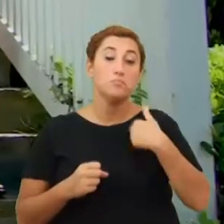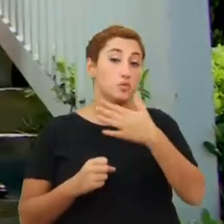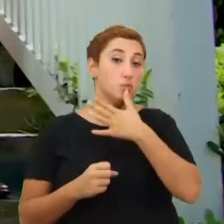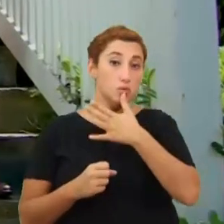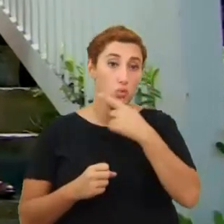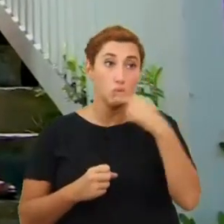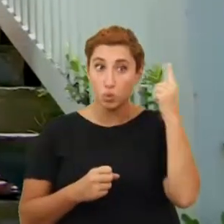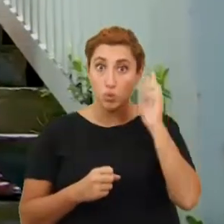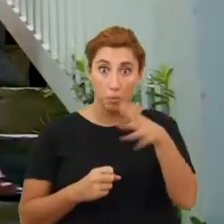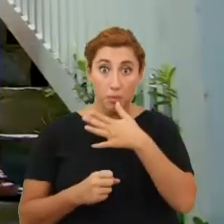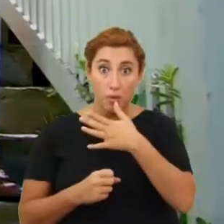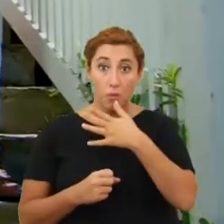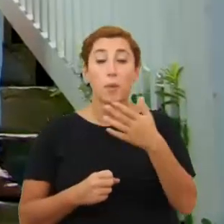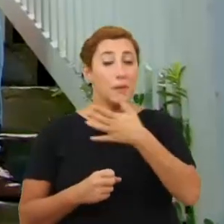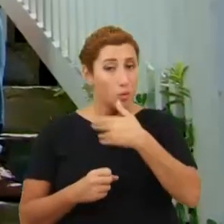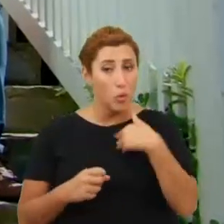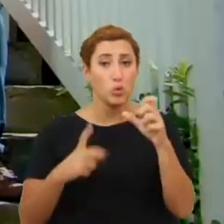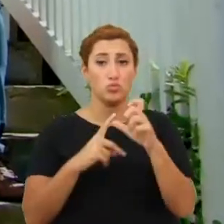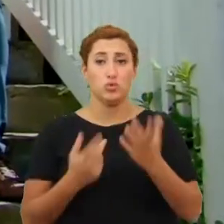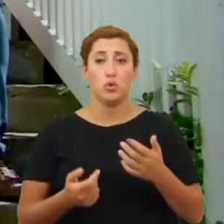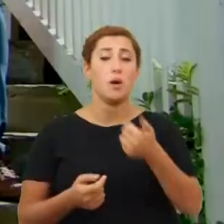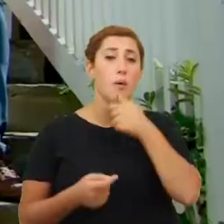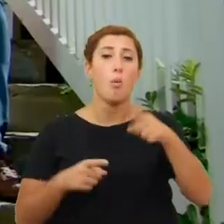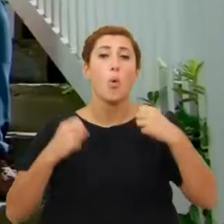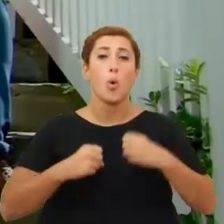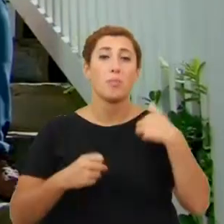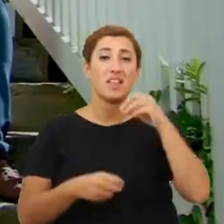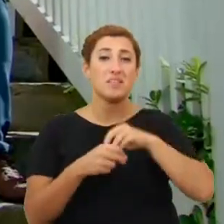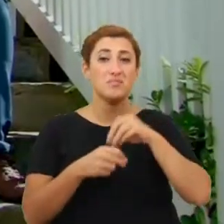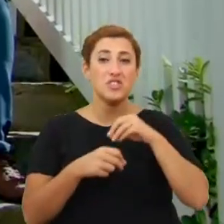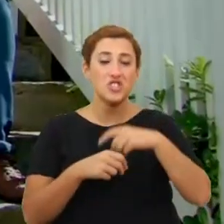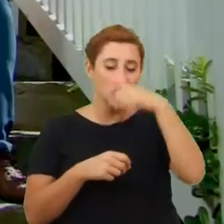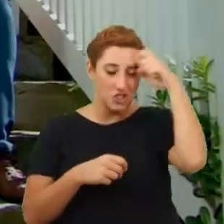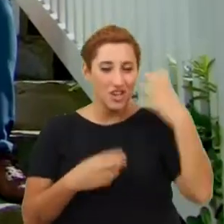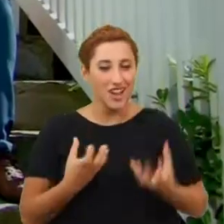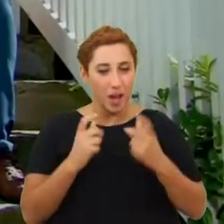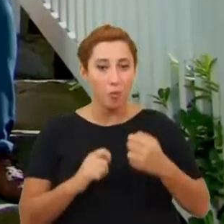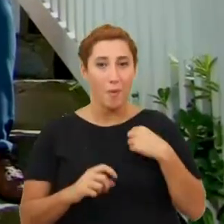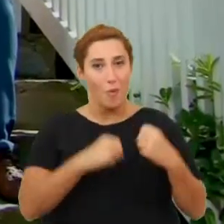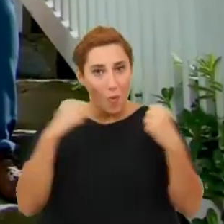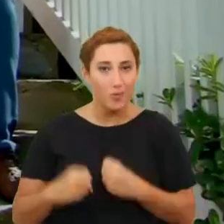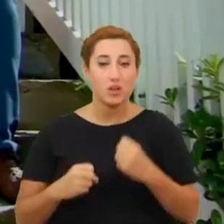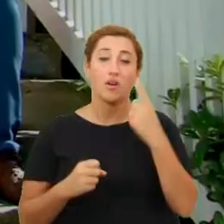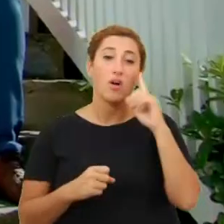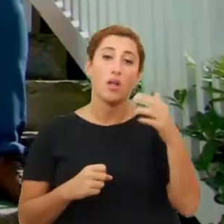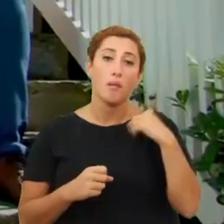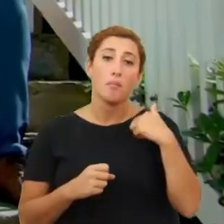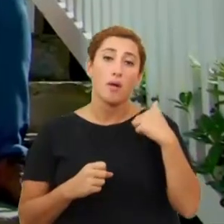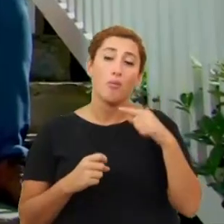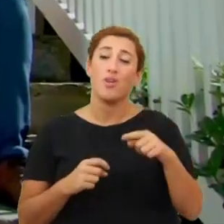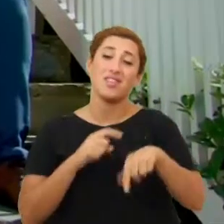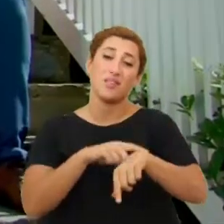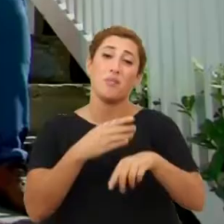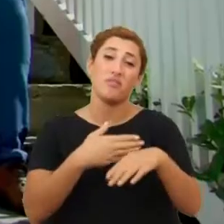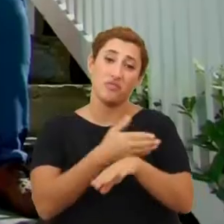diyorlar, biliyor musun? Biliyorum Şükrü. Babam o koltuğu benim için ısıtıyordu. Ben oturacaktım o koltuğa. Vallahi böyle oyalanırsan